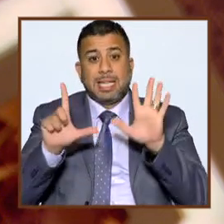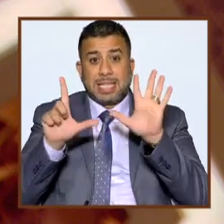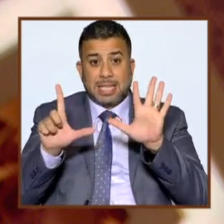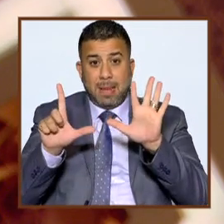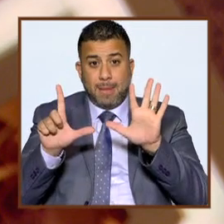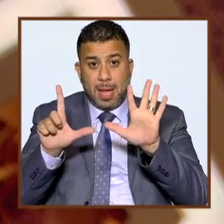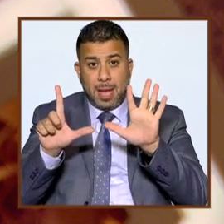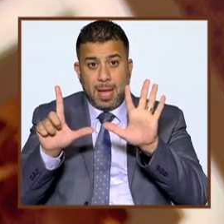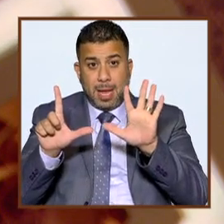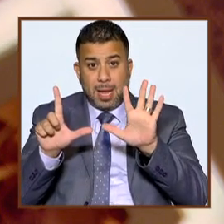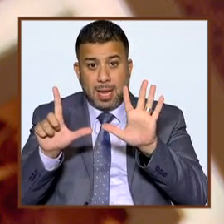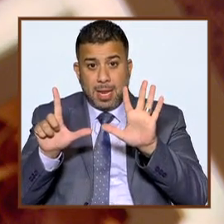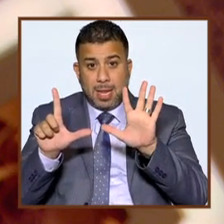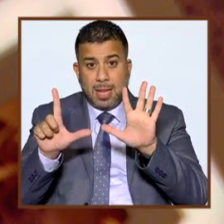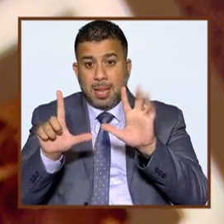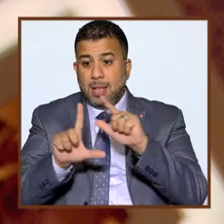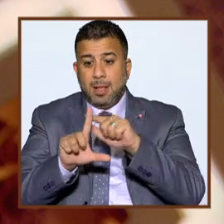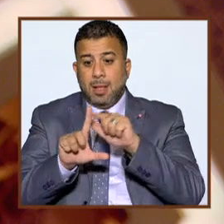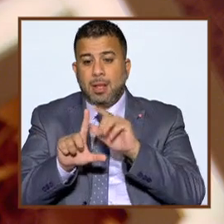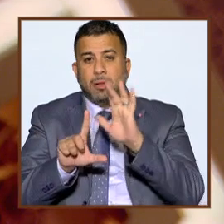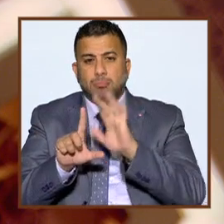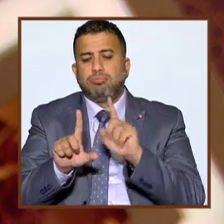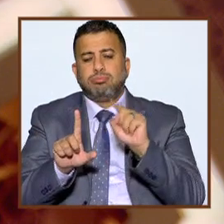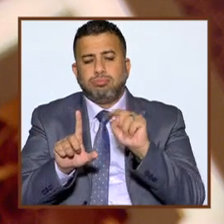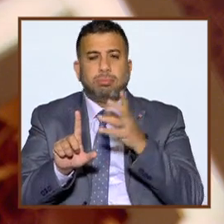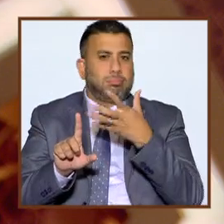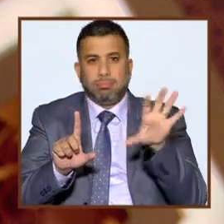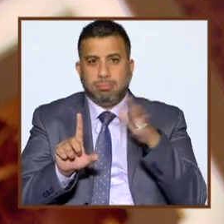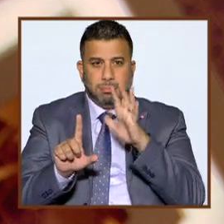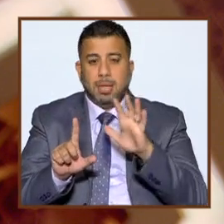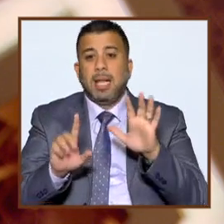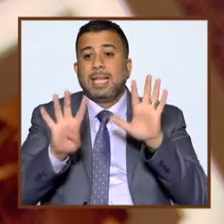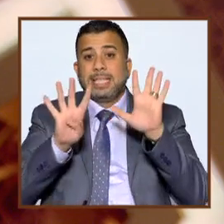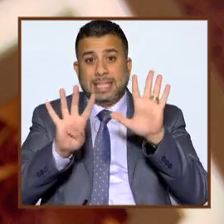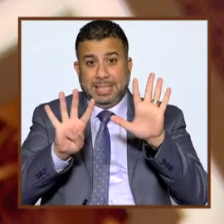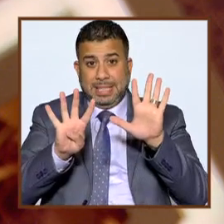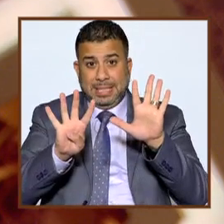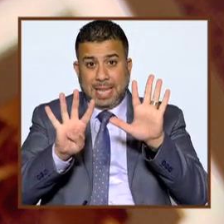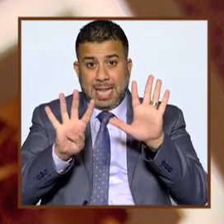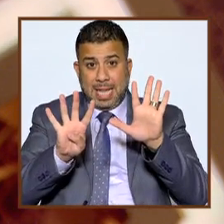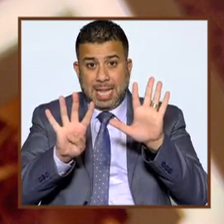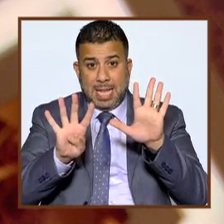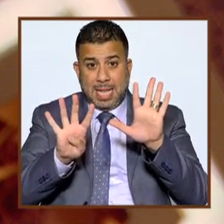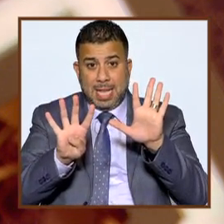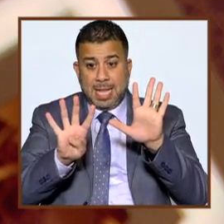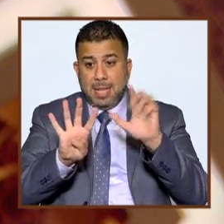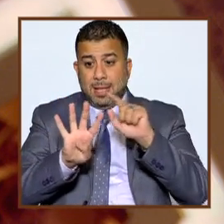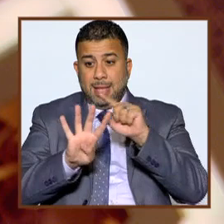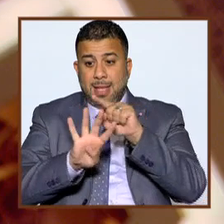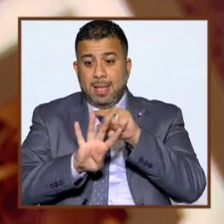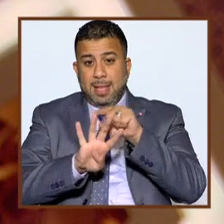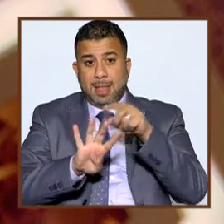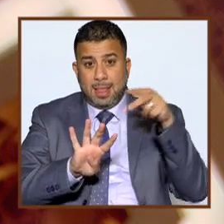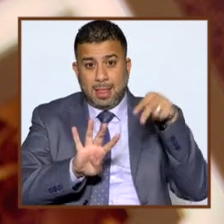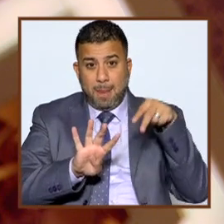سردا لم يجلس إلا في الركعة الأخيرة وسلم، وصلى 9 ركعات سردها إلى الركعة الثامنة،